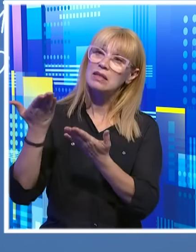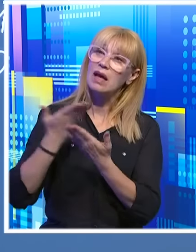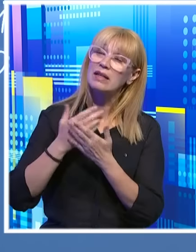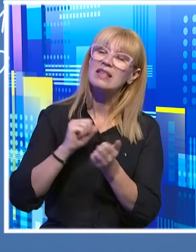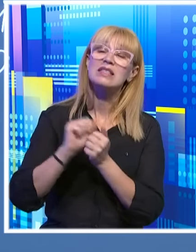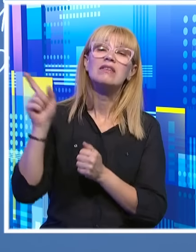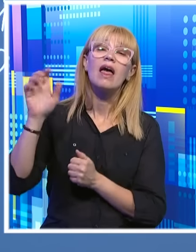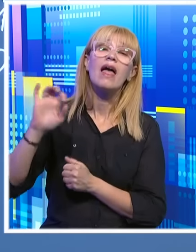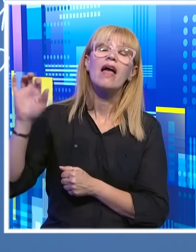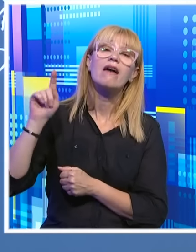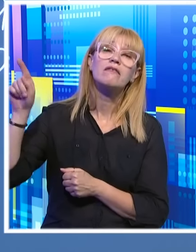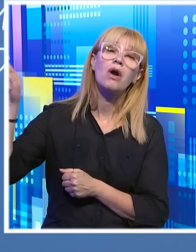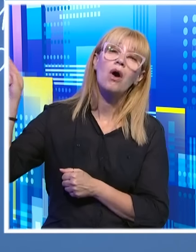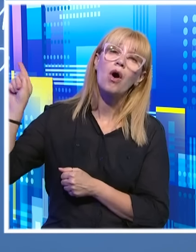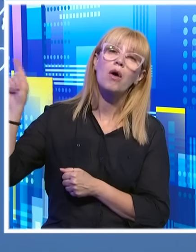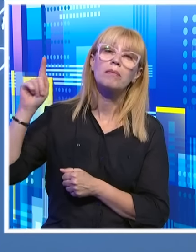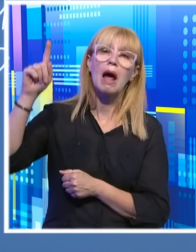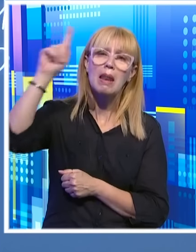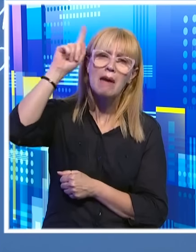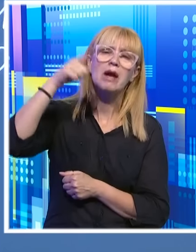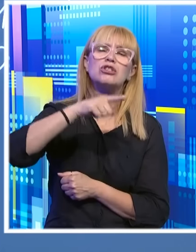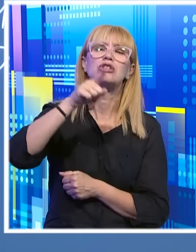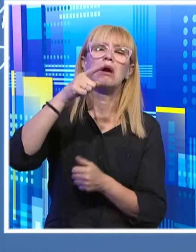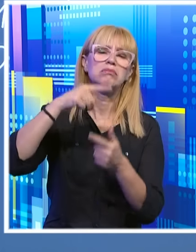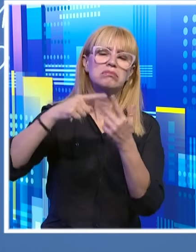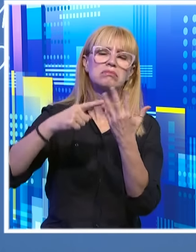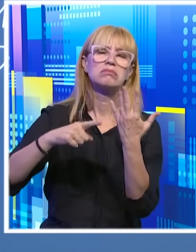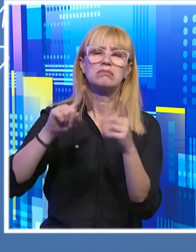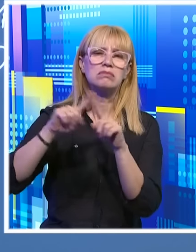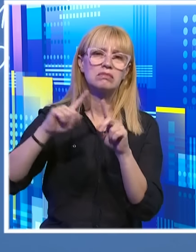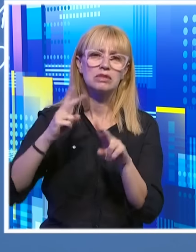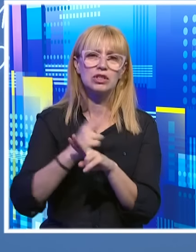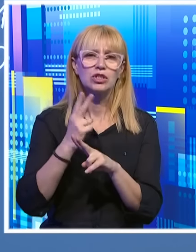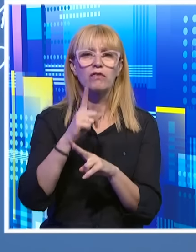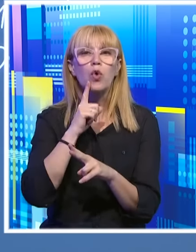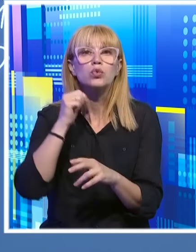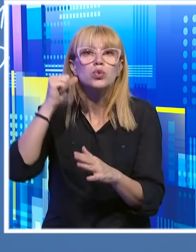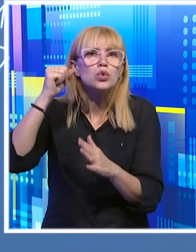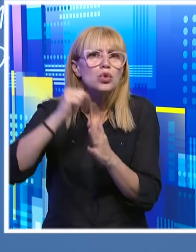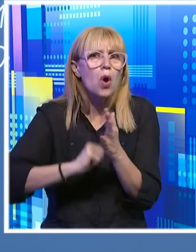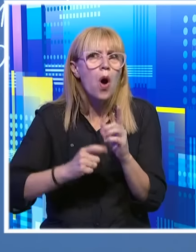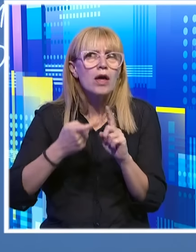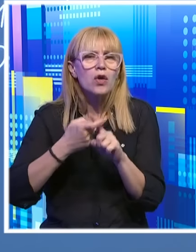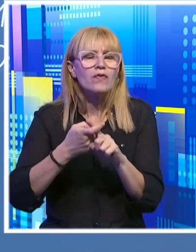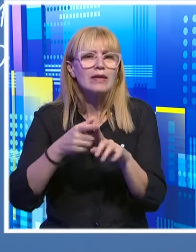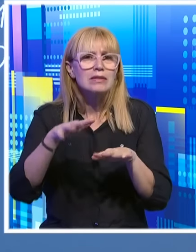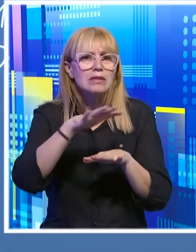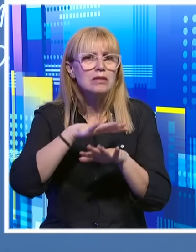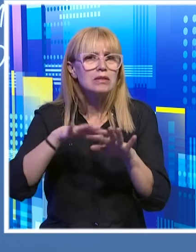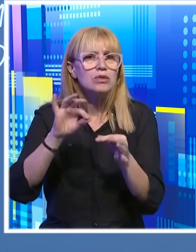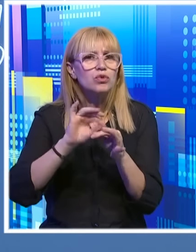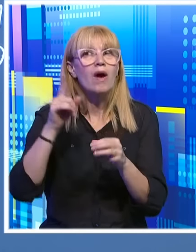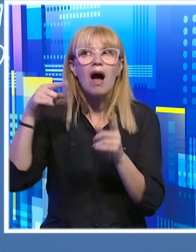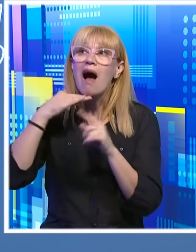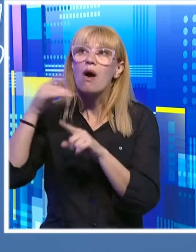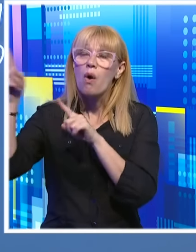Evropi, sve od nemačkih zelenih do svih drugih, dakle od onih koji su najstroži po tom pitanju, da nam garantuju da